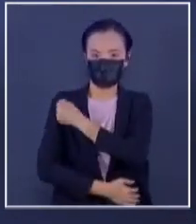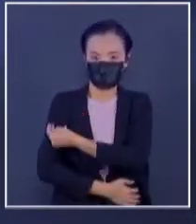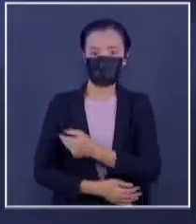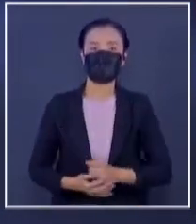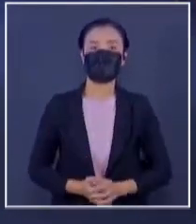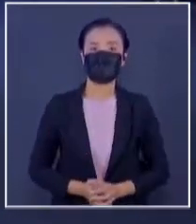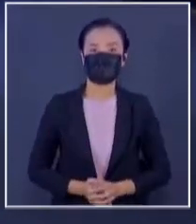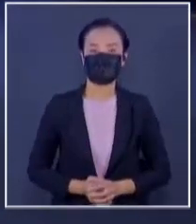ลูกอ่าจริงๆนะ